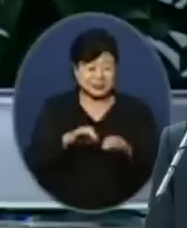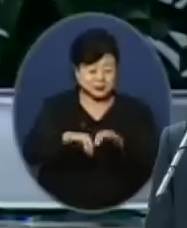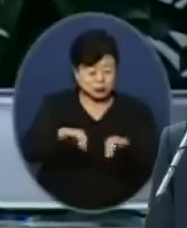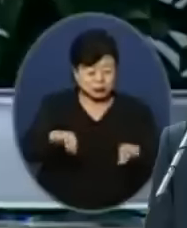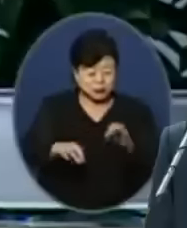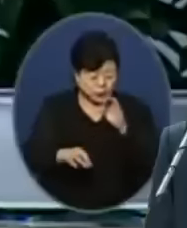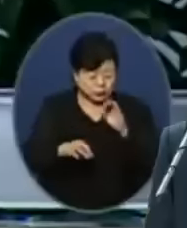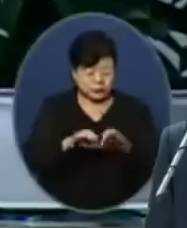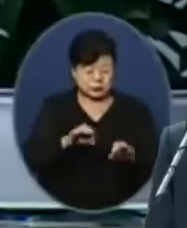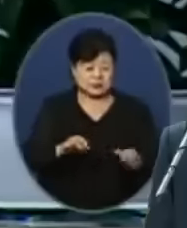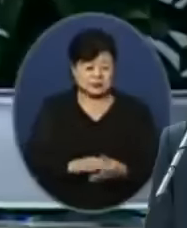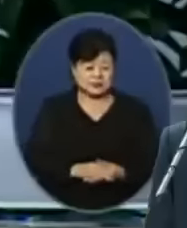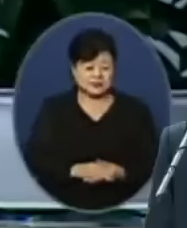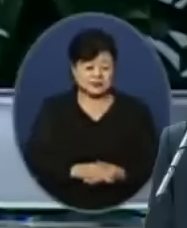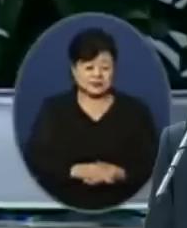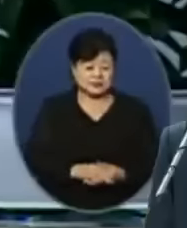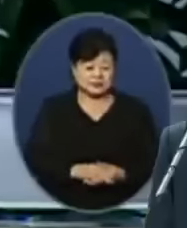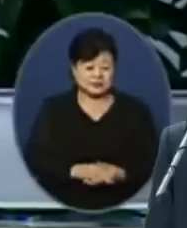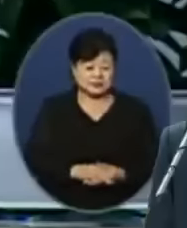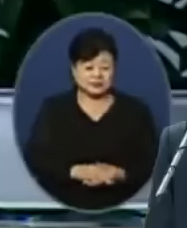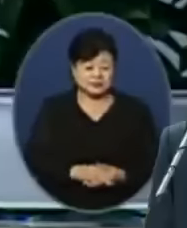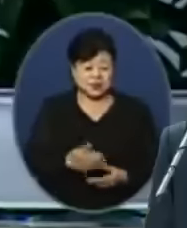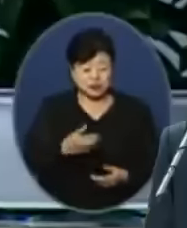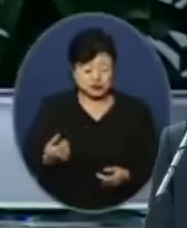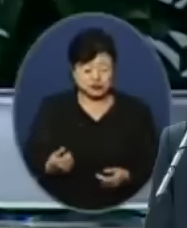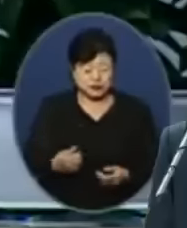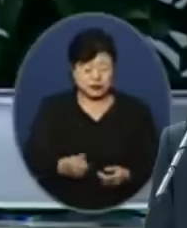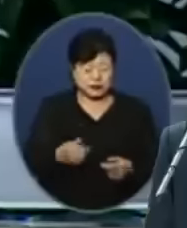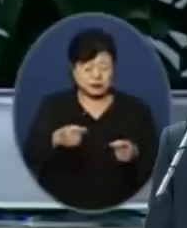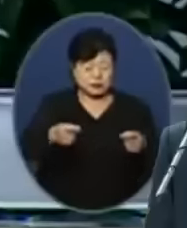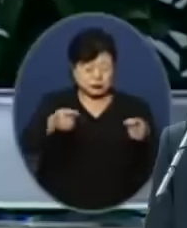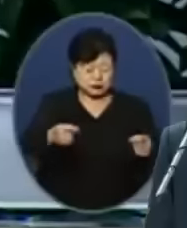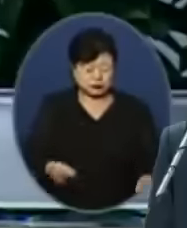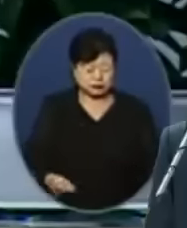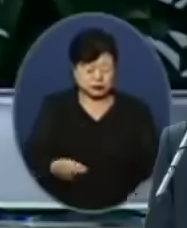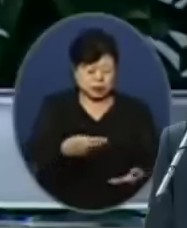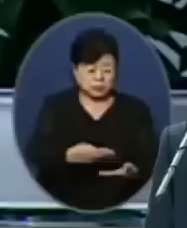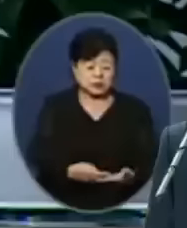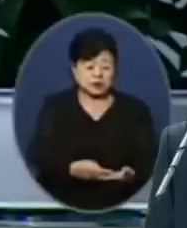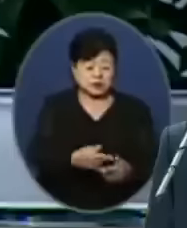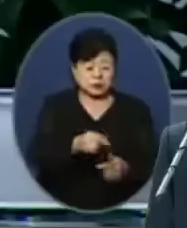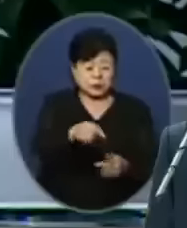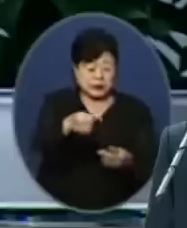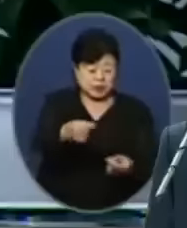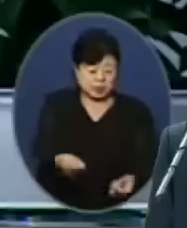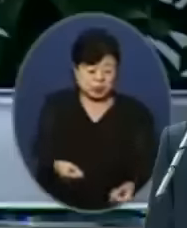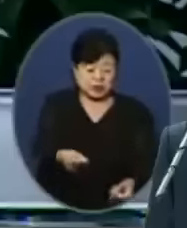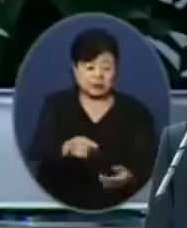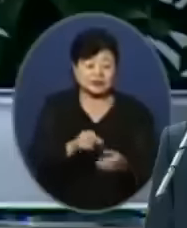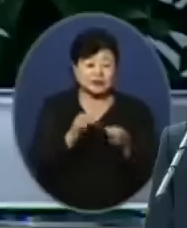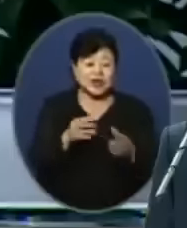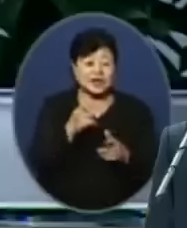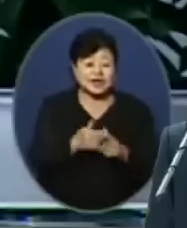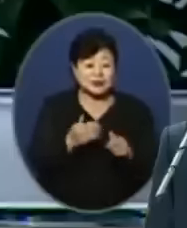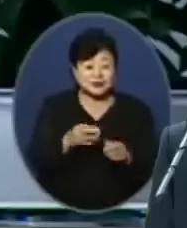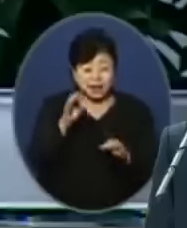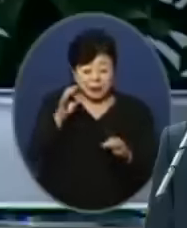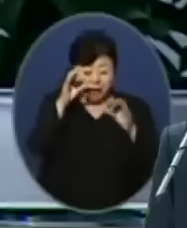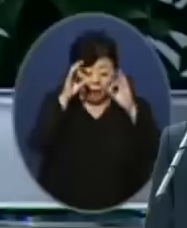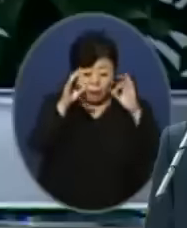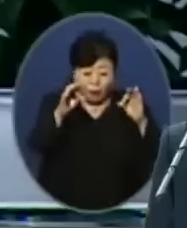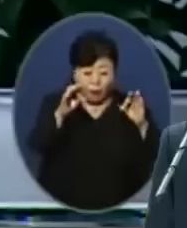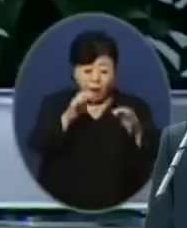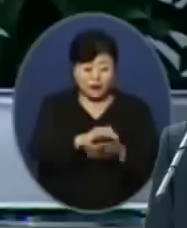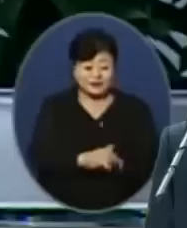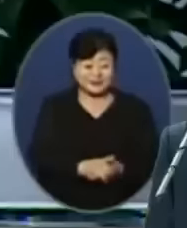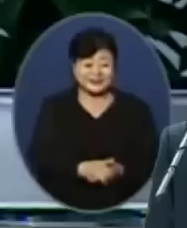구멍을 뚫어서 그 중풍병 환자를 침대에 누운 채로 예수님 앞에 내려놓았는데 그동안에 예수님이 가만히 보고